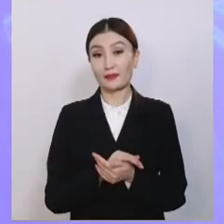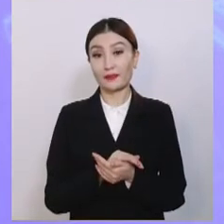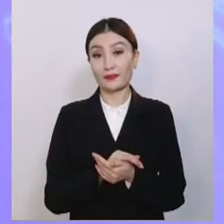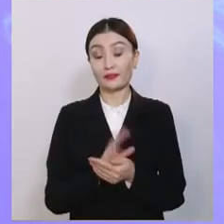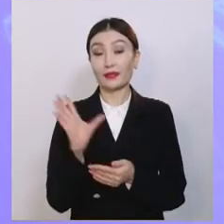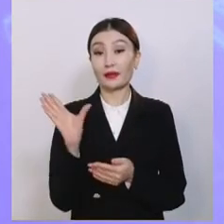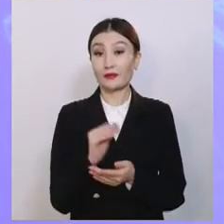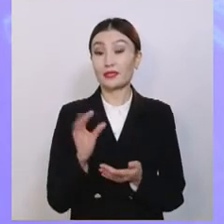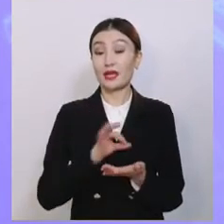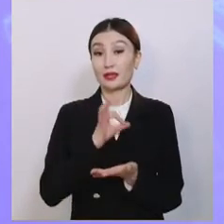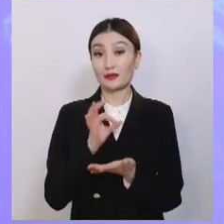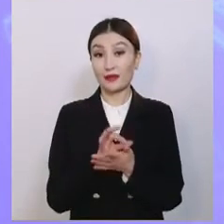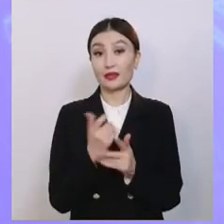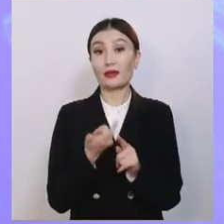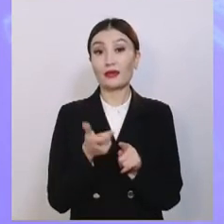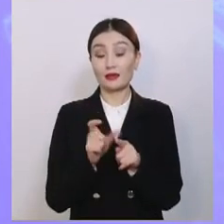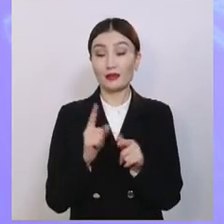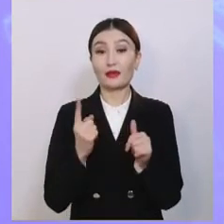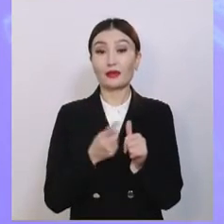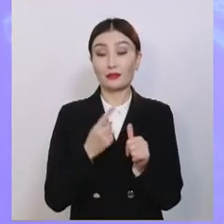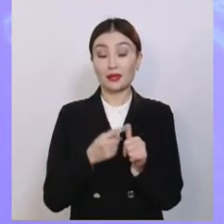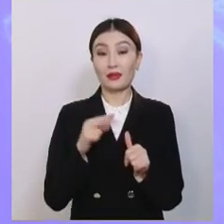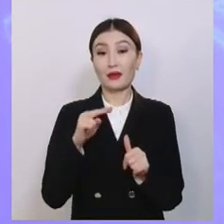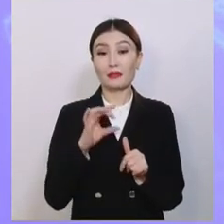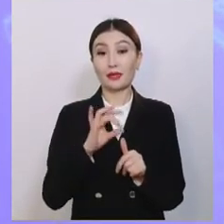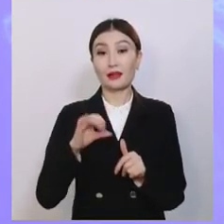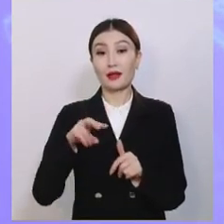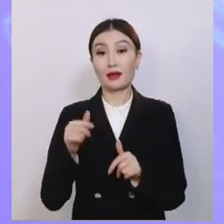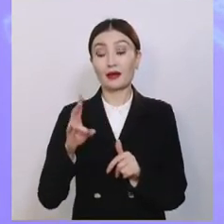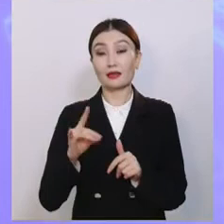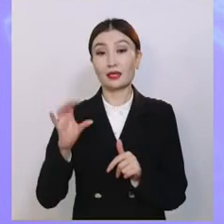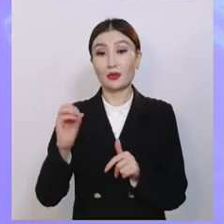Правильно. Все ответы – это имена прилагательные.